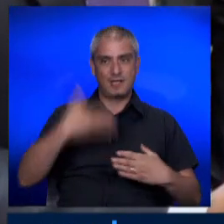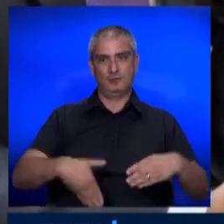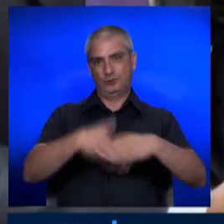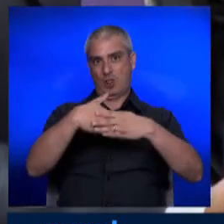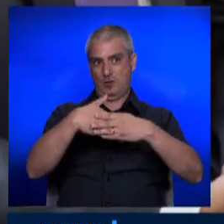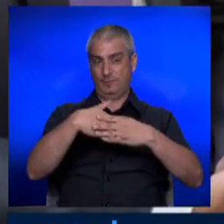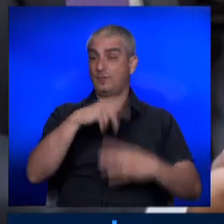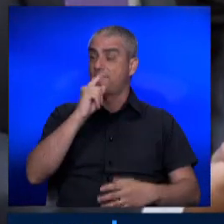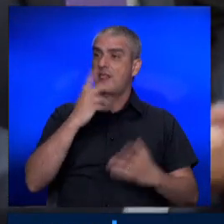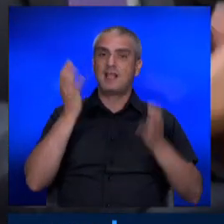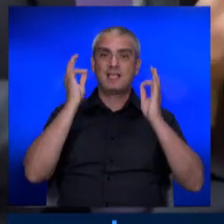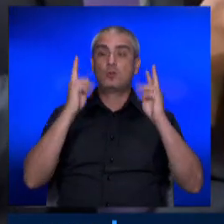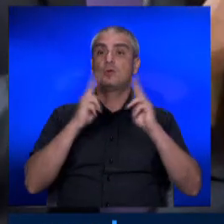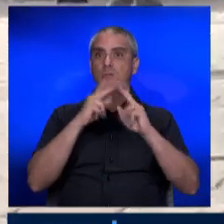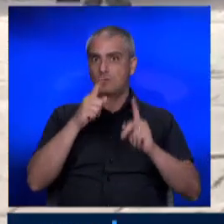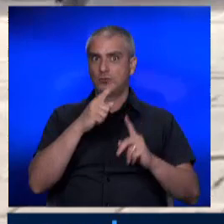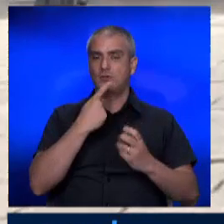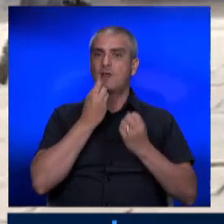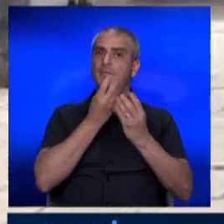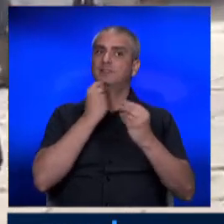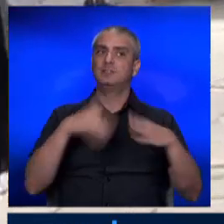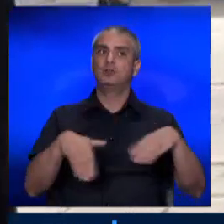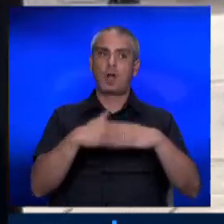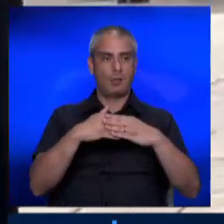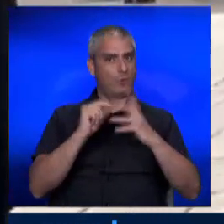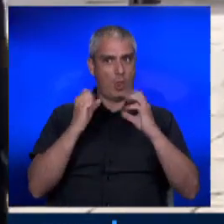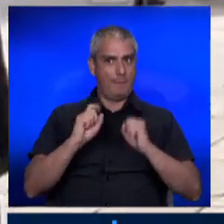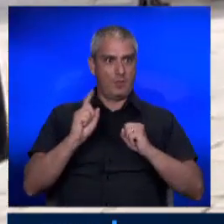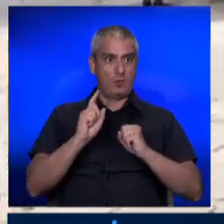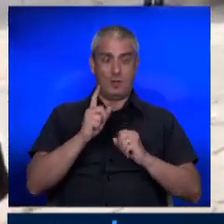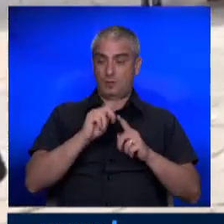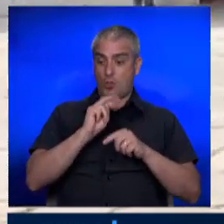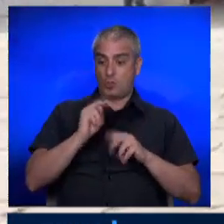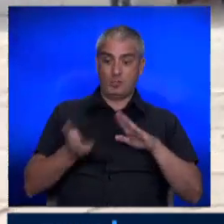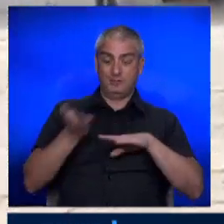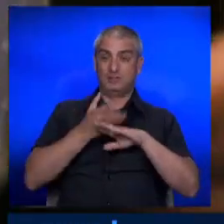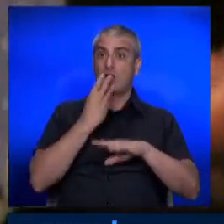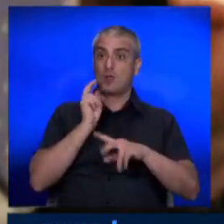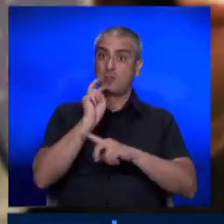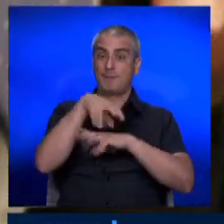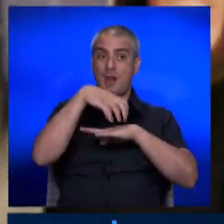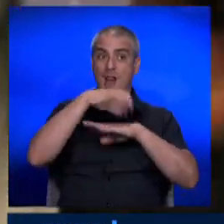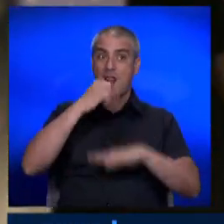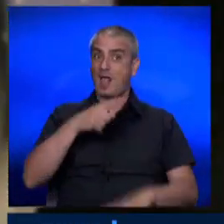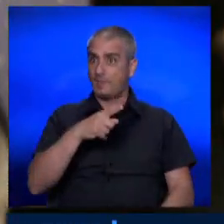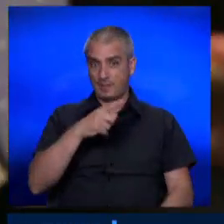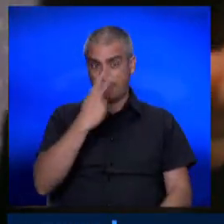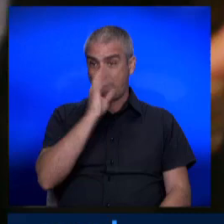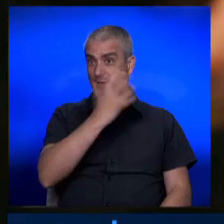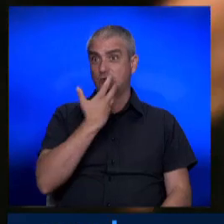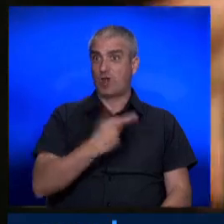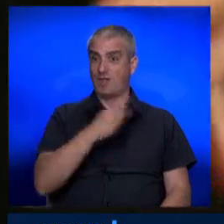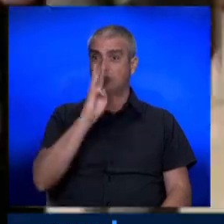לצד הייחודיות של המפגש ומסרי השלום, לא בטוח שהעלאת הסוגיה של עליית היהודים להר הבית מצידו של הרב